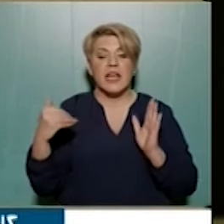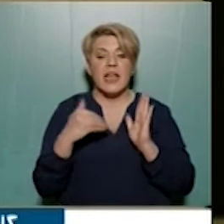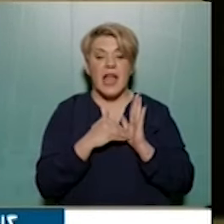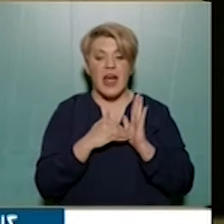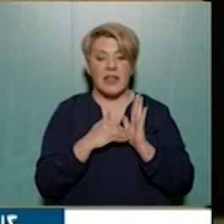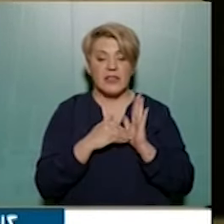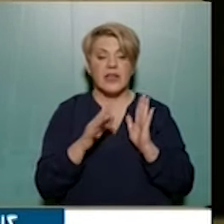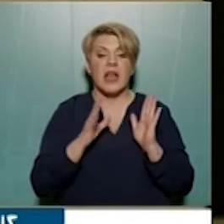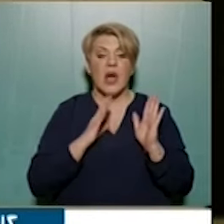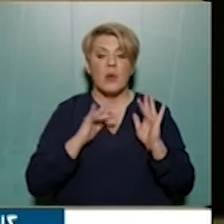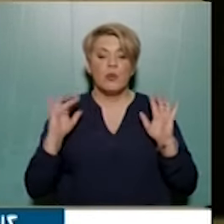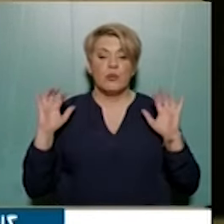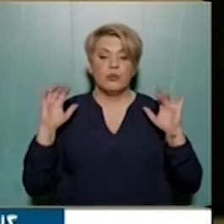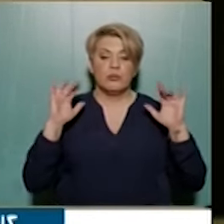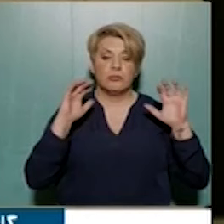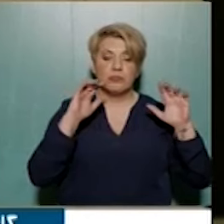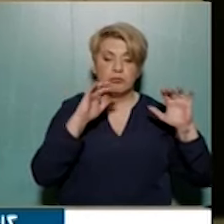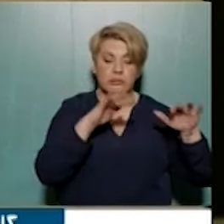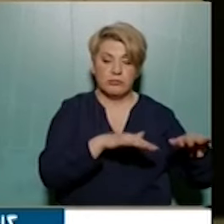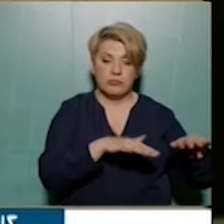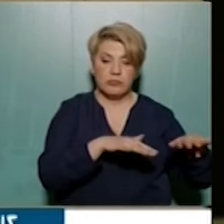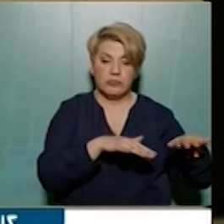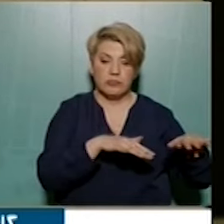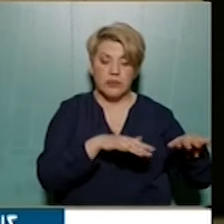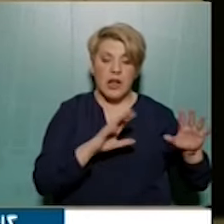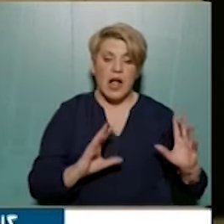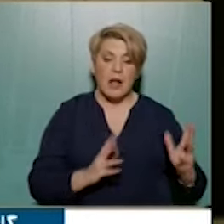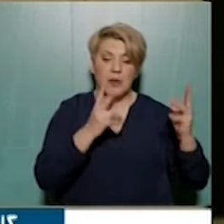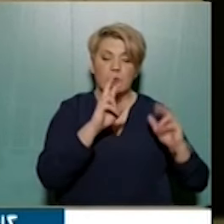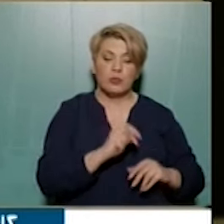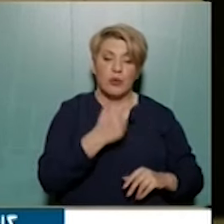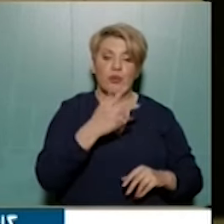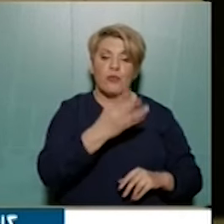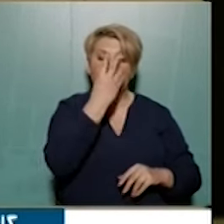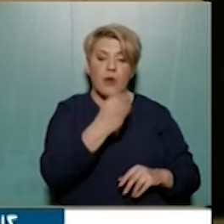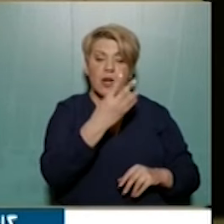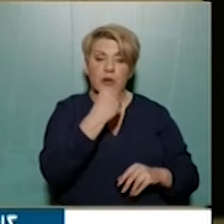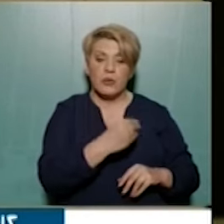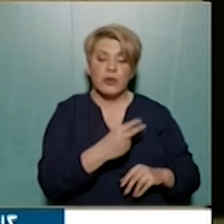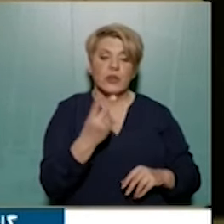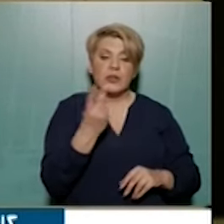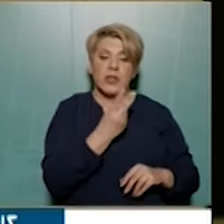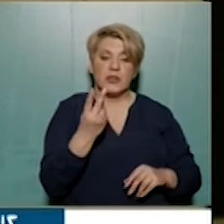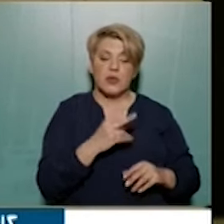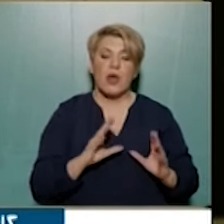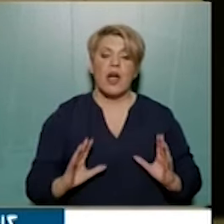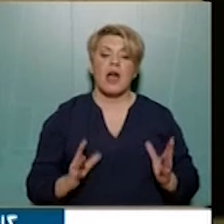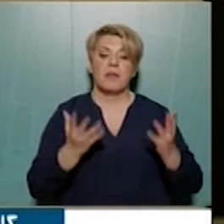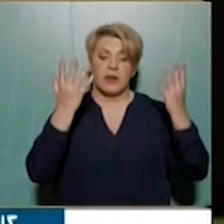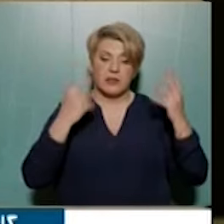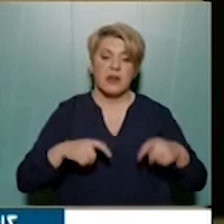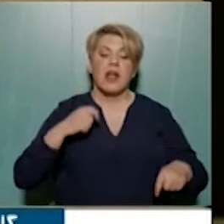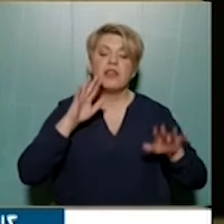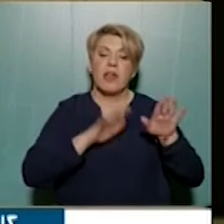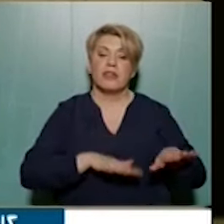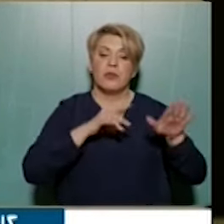30.000 λαού που κατέβηκαν την απεργία στις 28 Φλεβάρι και στις δύο κινητοποιήσεις για να